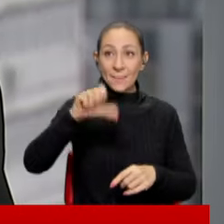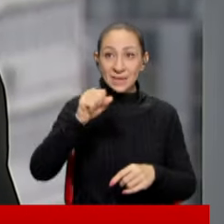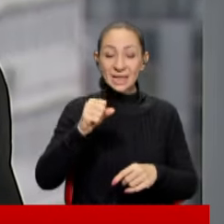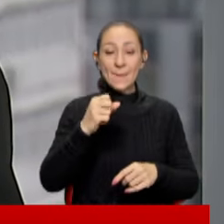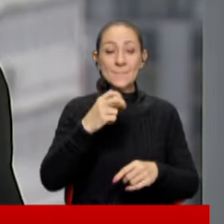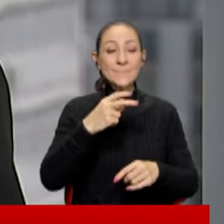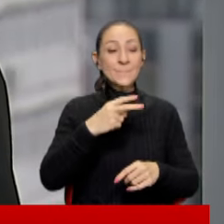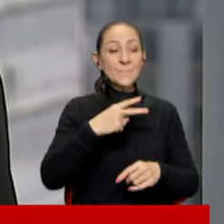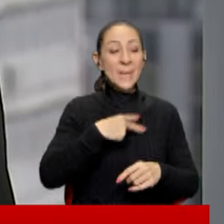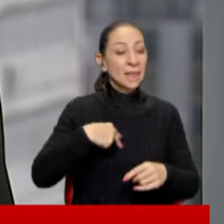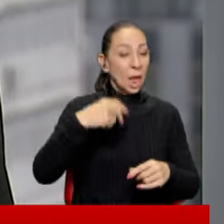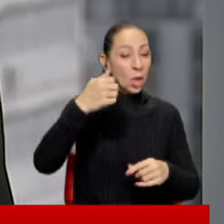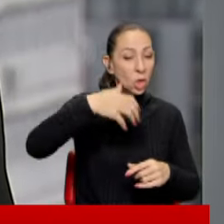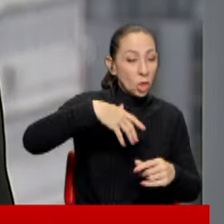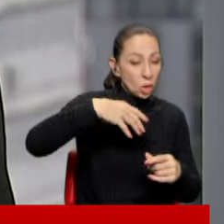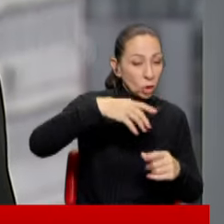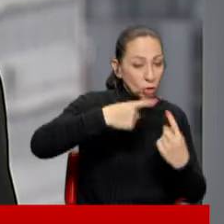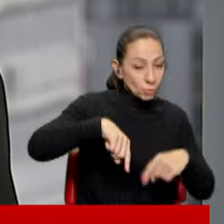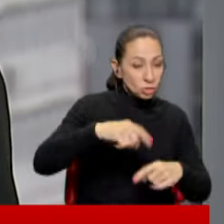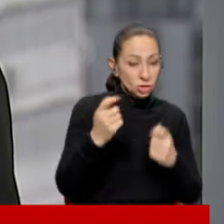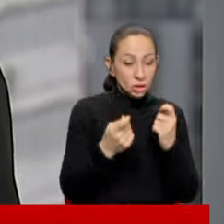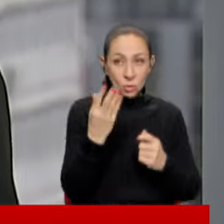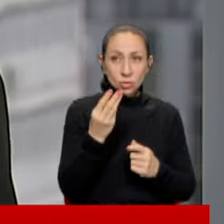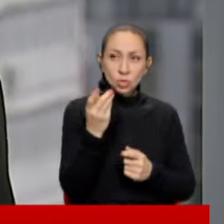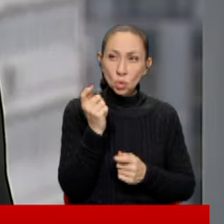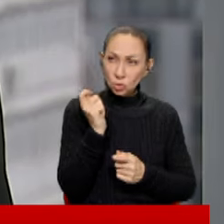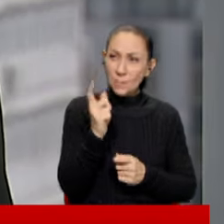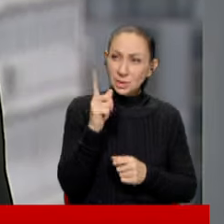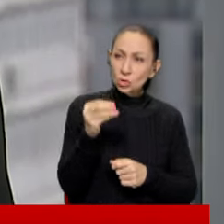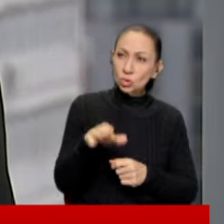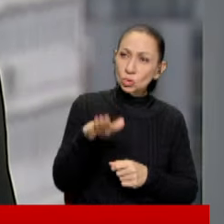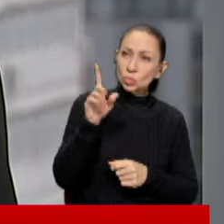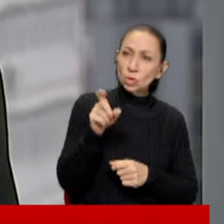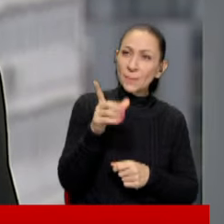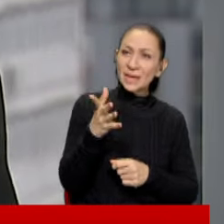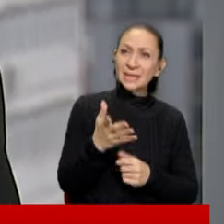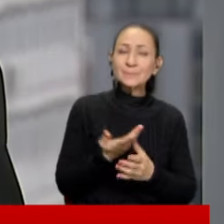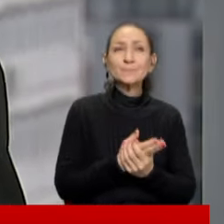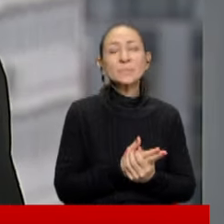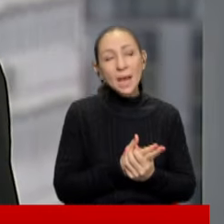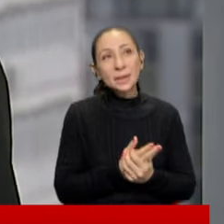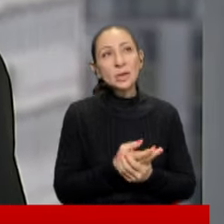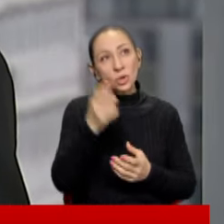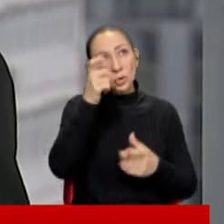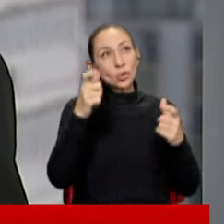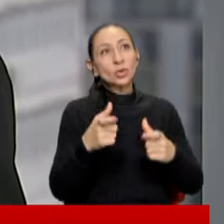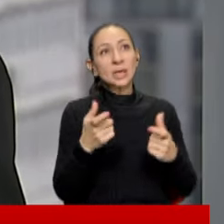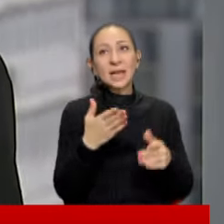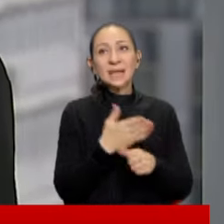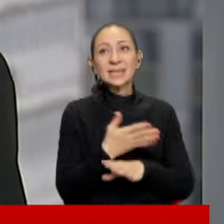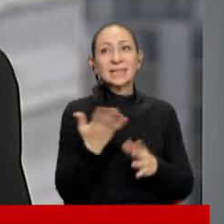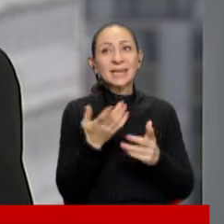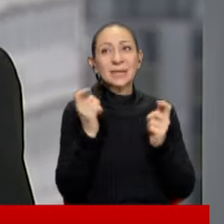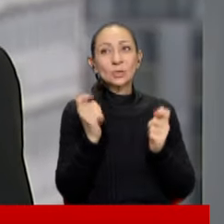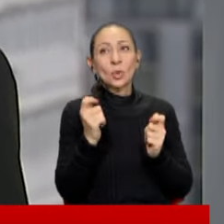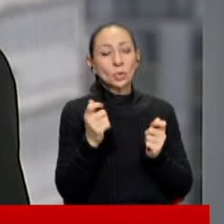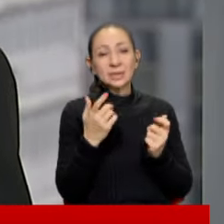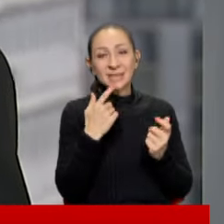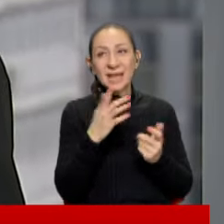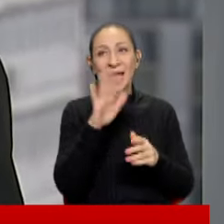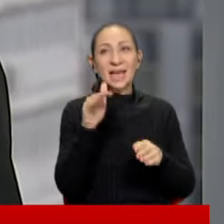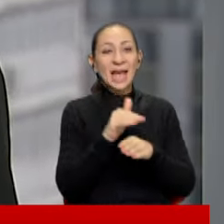yerel yönetimler komisyonunda çalışmalarım oldu. Zorlu bir çocukluk muydu peki? Yani şimdi bu ülkede aslında ne kadar zorlu desek